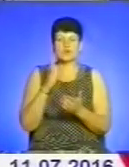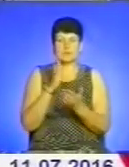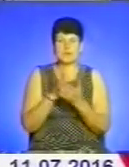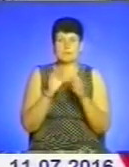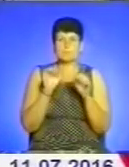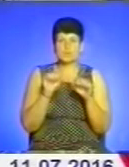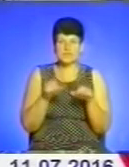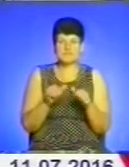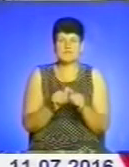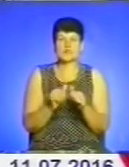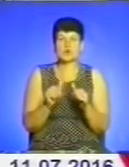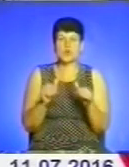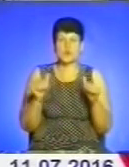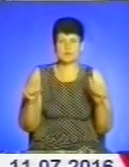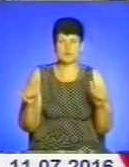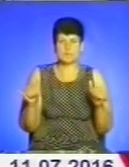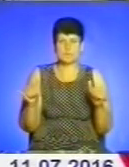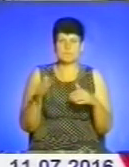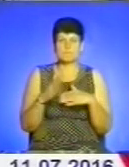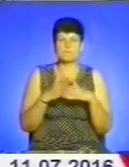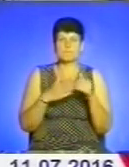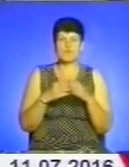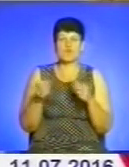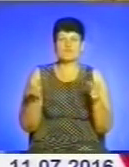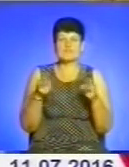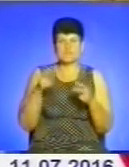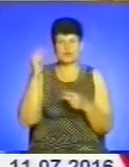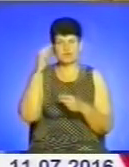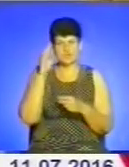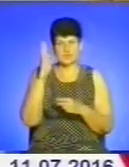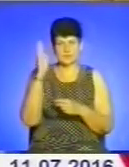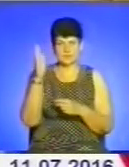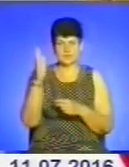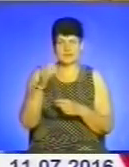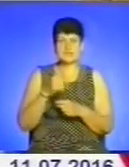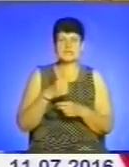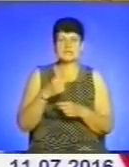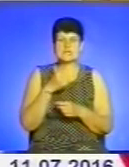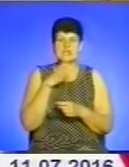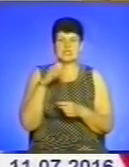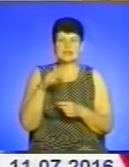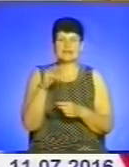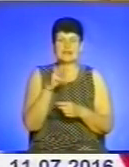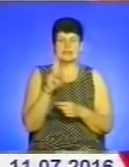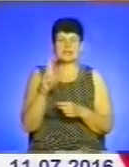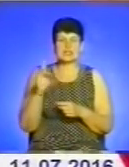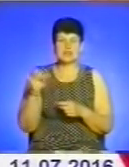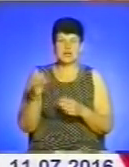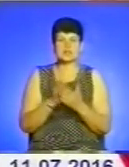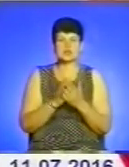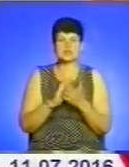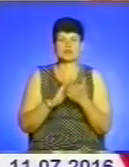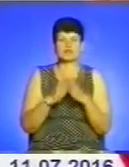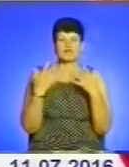можливість розвитку професійного навчання в подальшому. Старшина Тарас Стрижак служить за контрактом уже